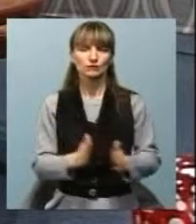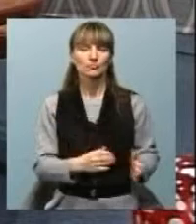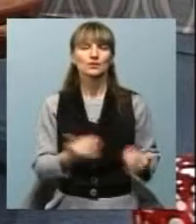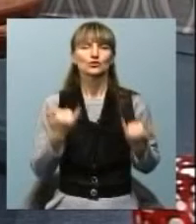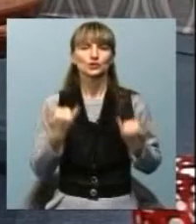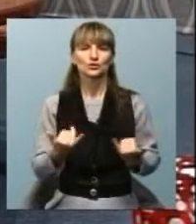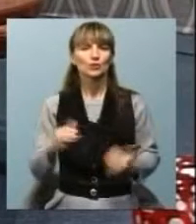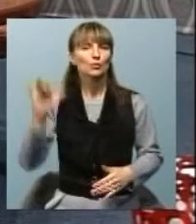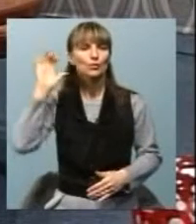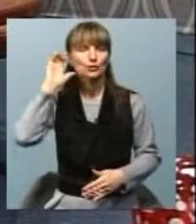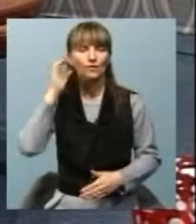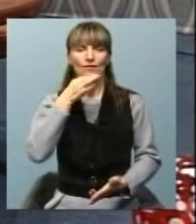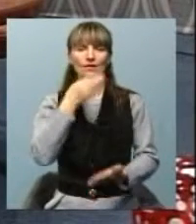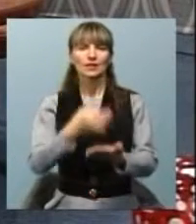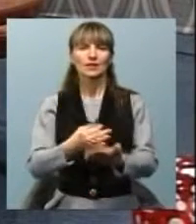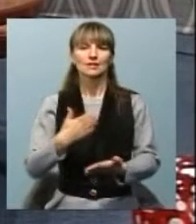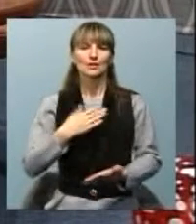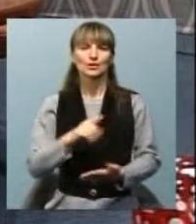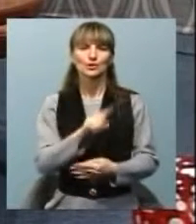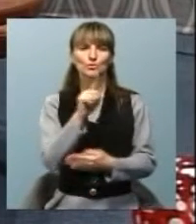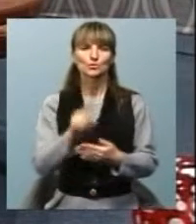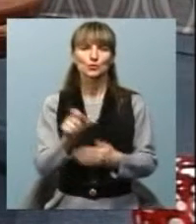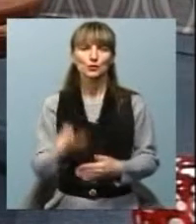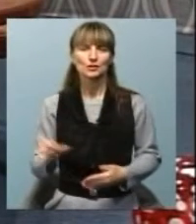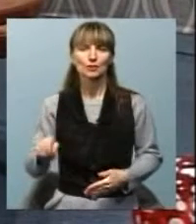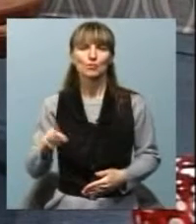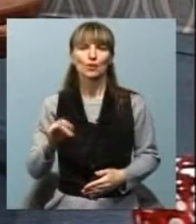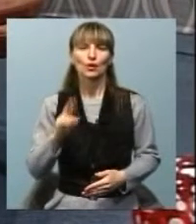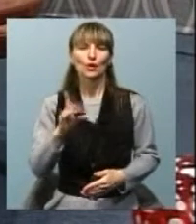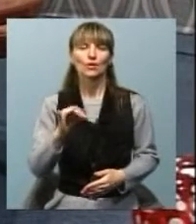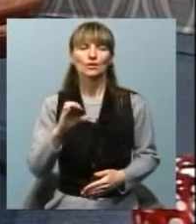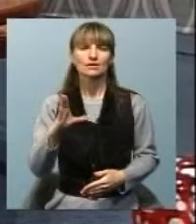зараз давайте послухаємо відповіді наших чомусиків про кросворд.